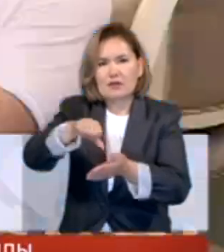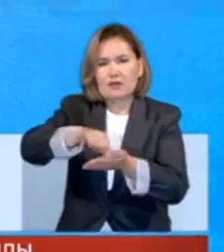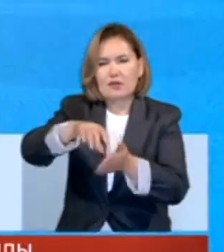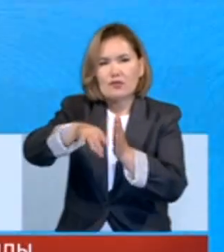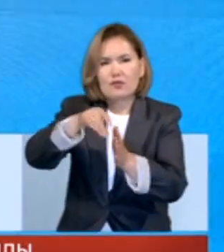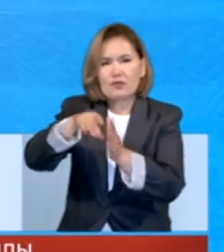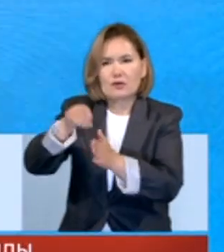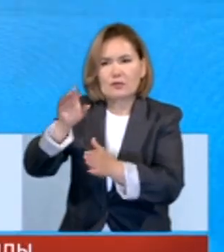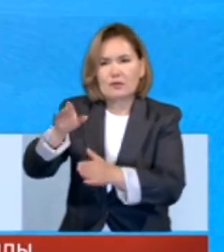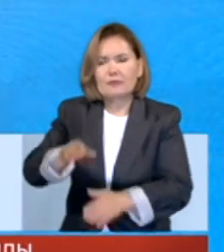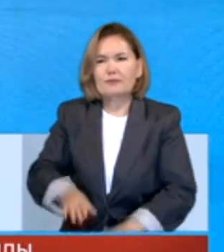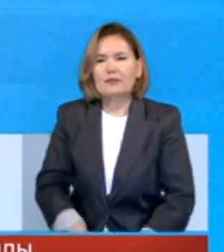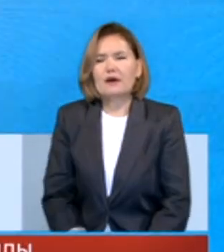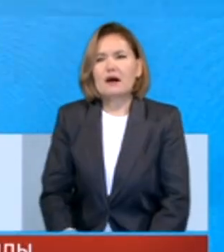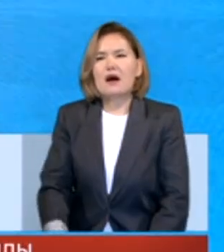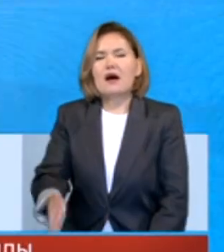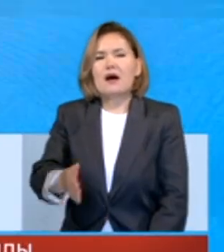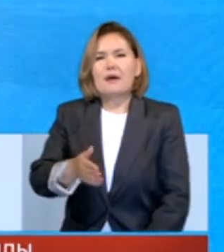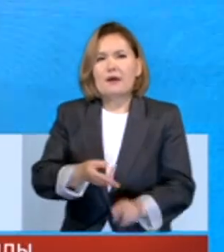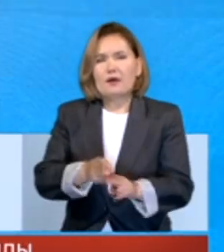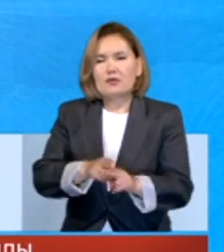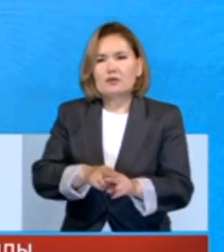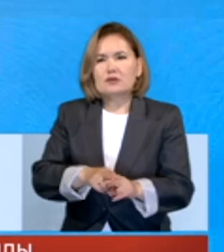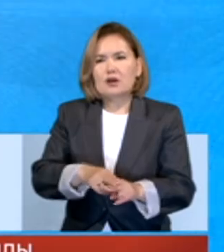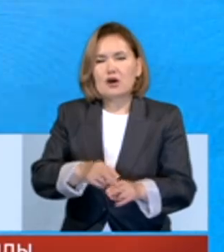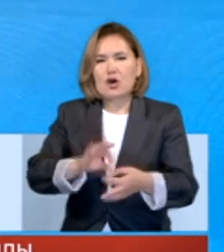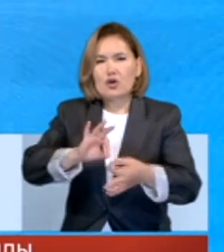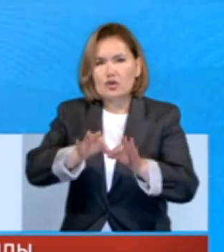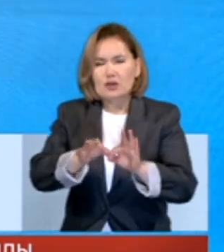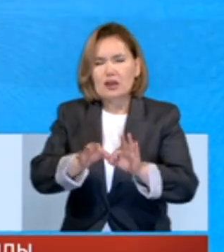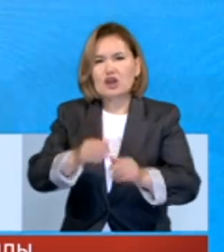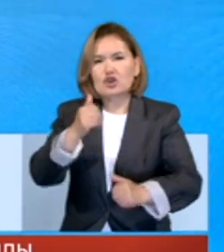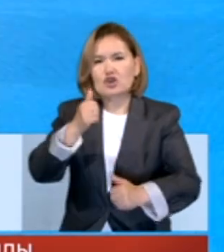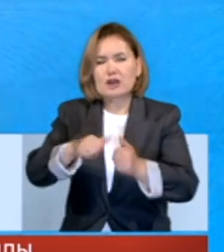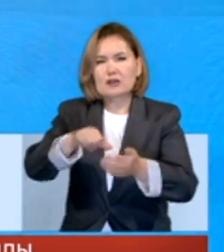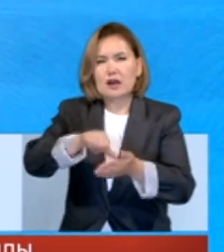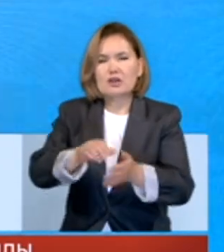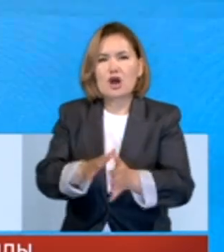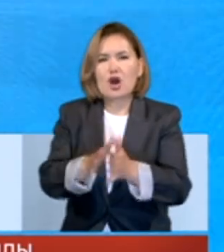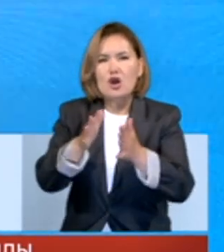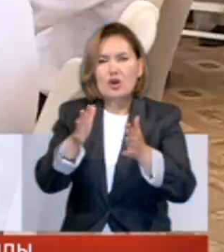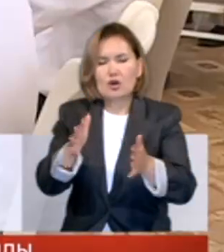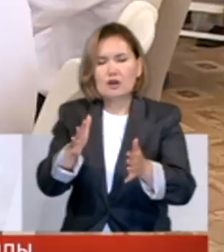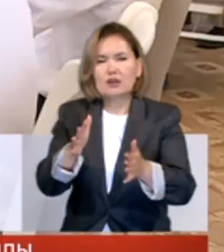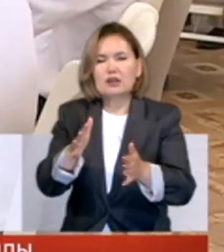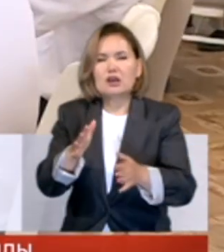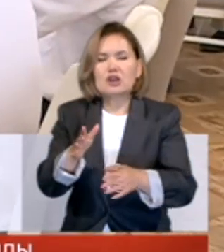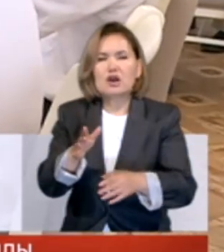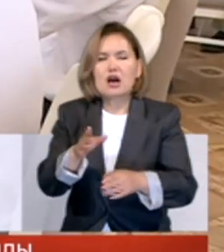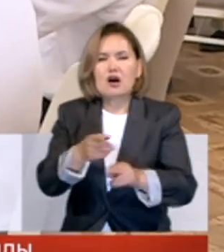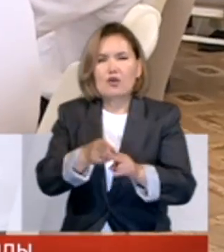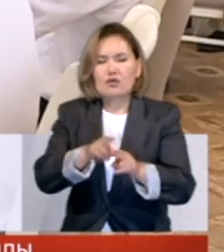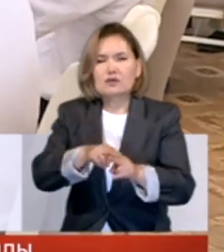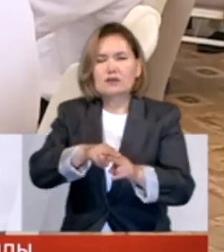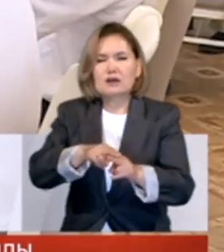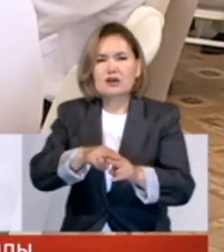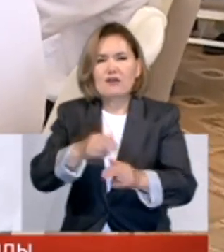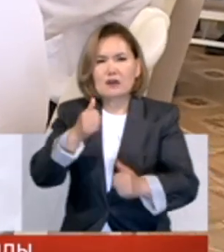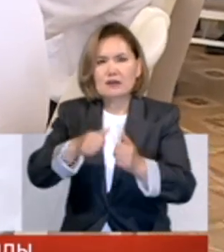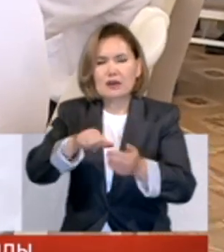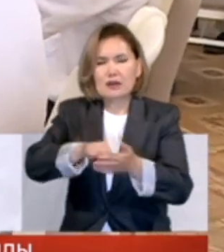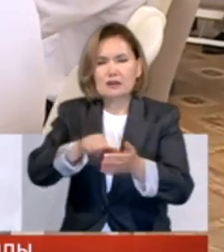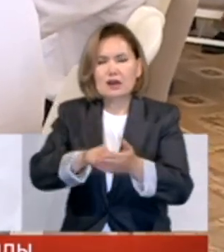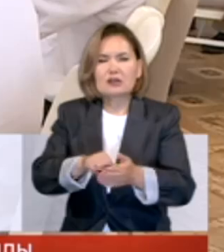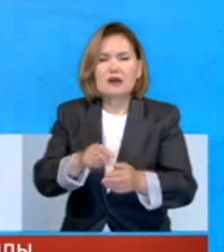Бірдел өзіміздің жарыстарға қатысқан жоқпын. Осы менің мынадай үлкен сайыстың бірінші рет болып отыр. Шахматты бала кезімнен ойнаймын, 5 жасымнан бастап